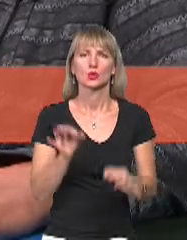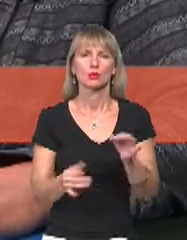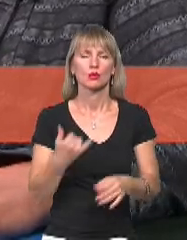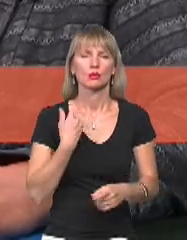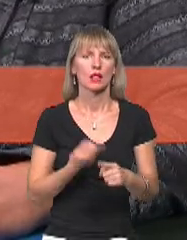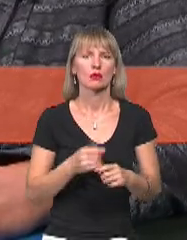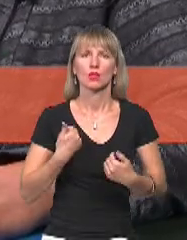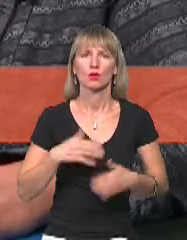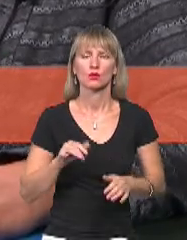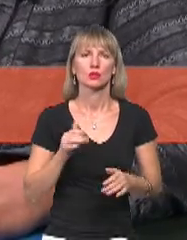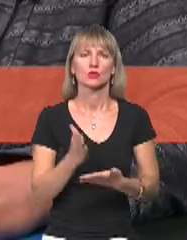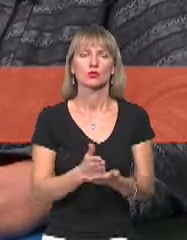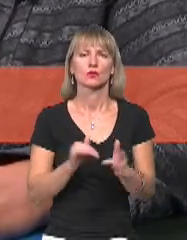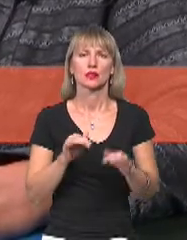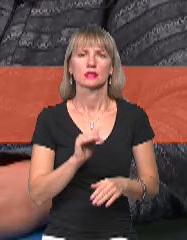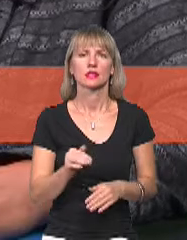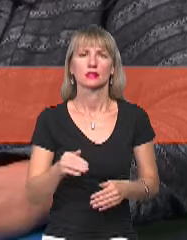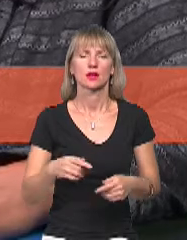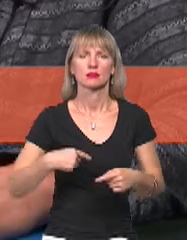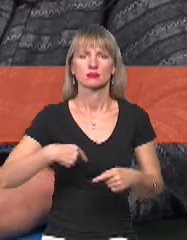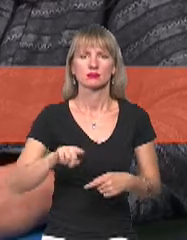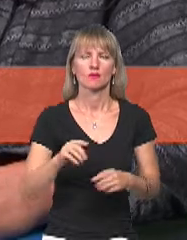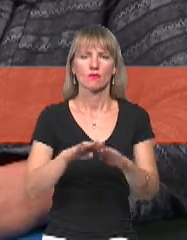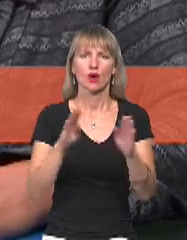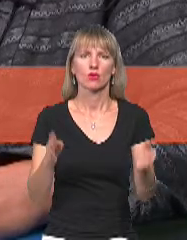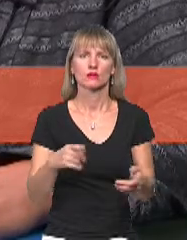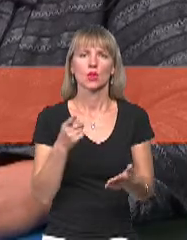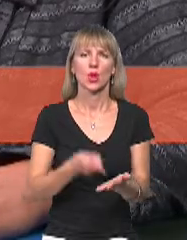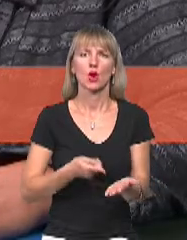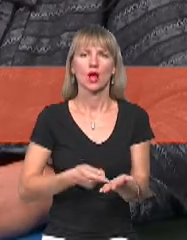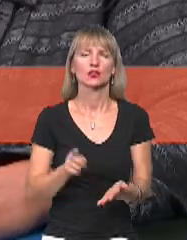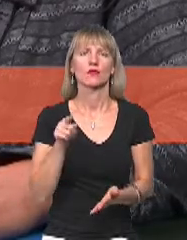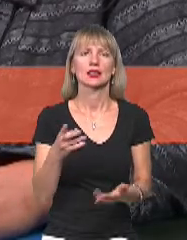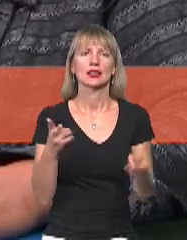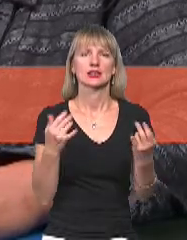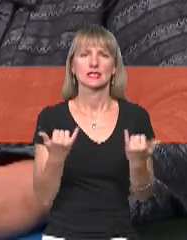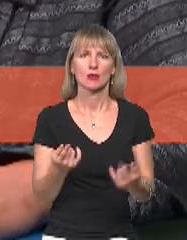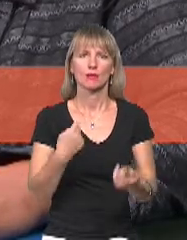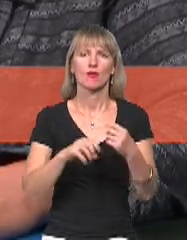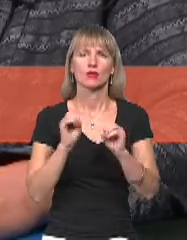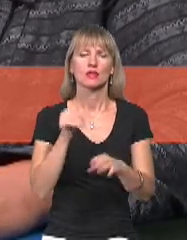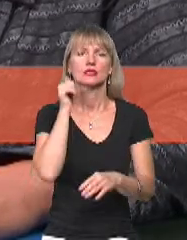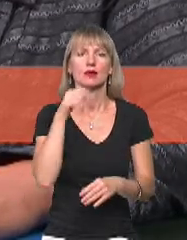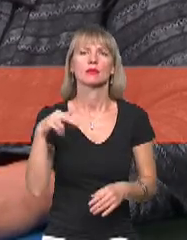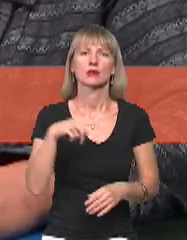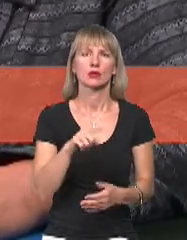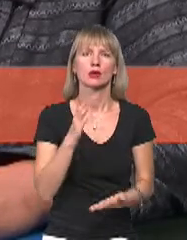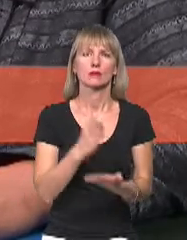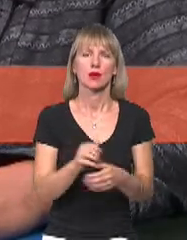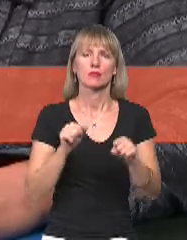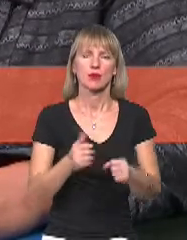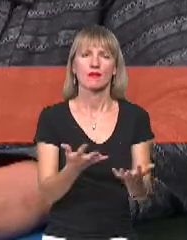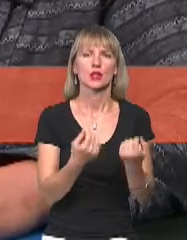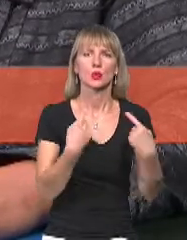йдуть. І служба у справах дітей б'є в одні ворота, вона доказує про те, що вони зараз повернули, вони завтра прийдуть і мають право